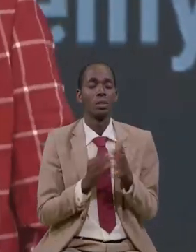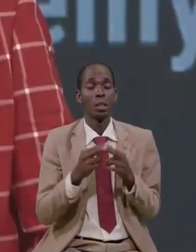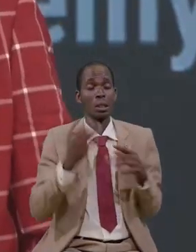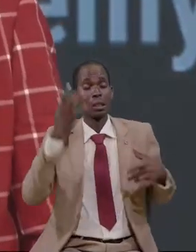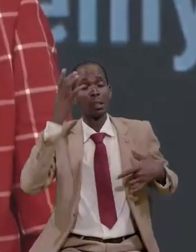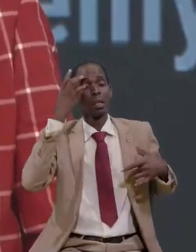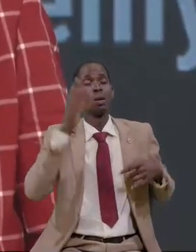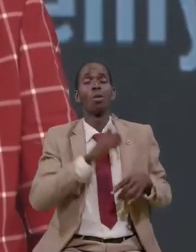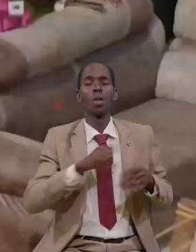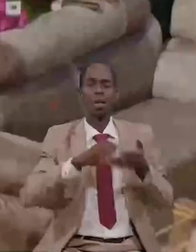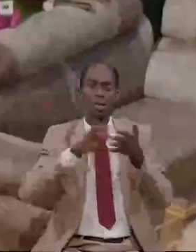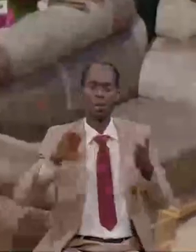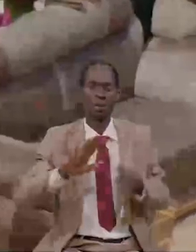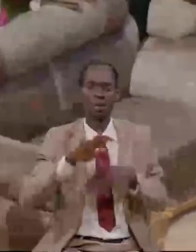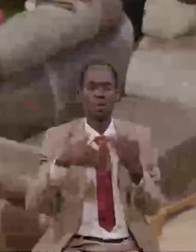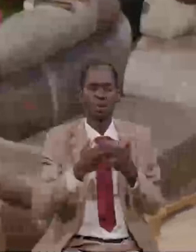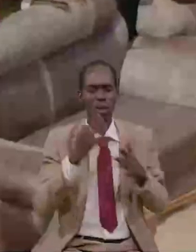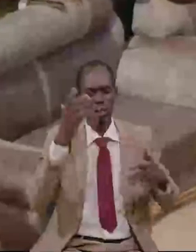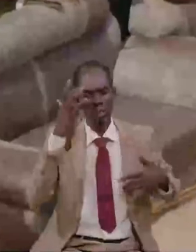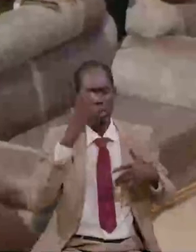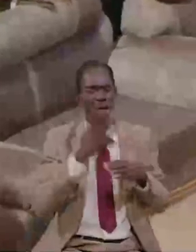Ôte toutes leurs maladies.